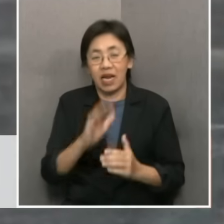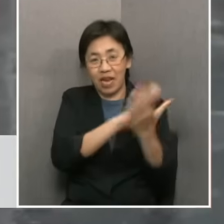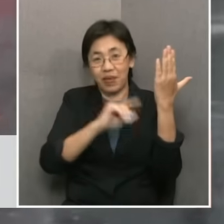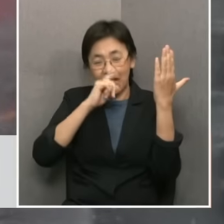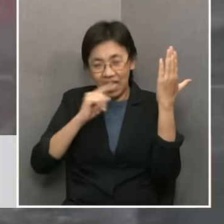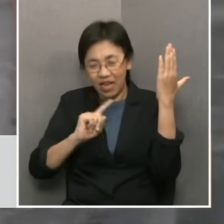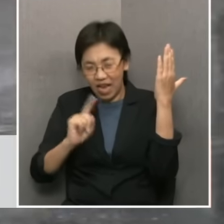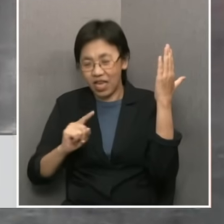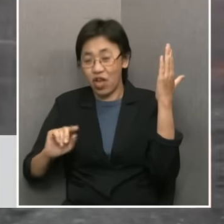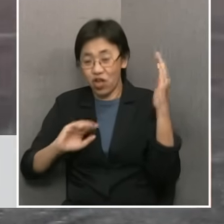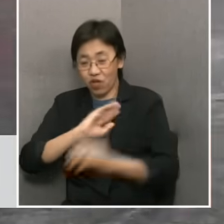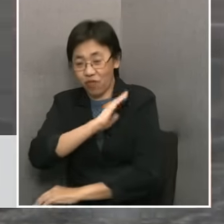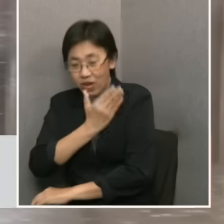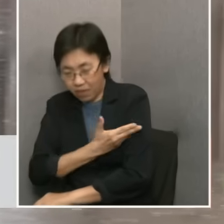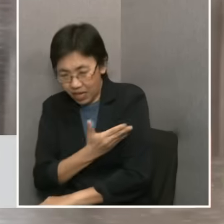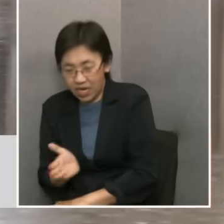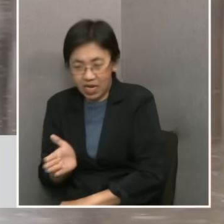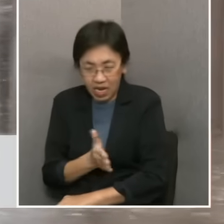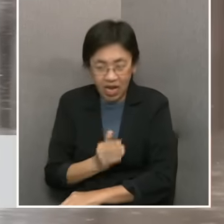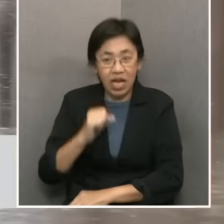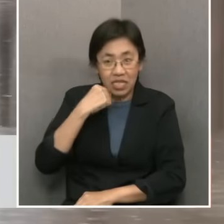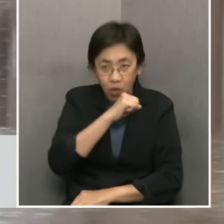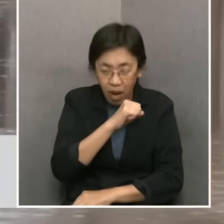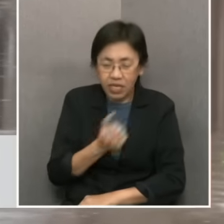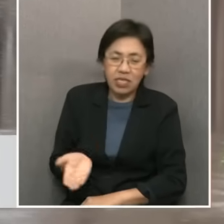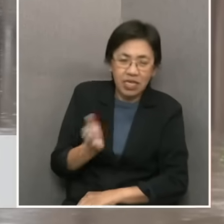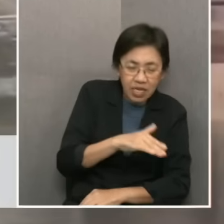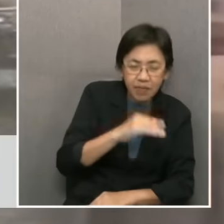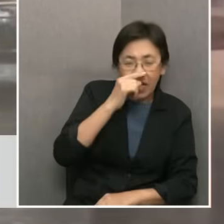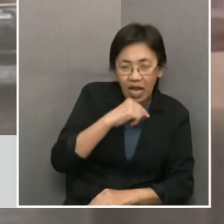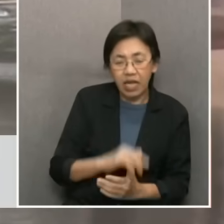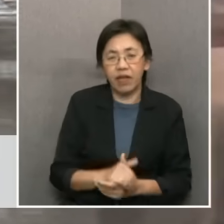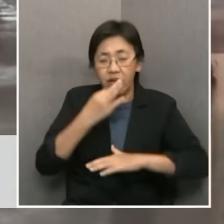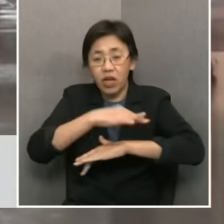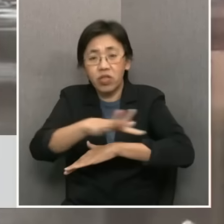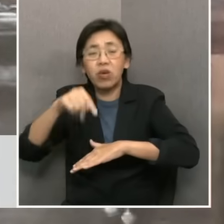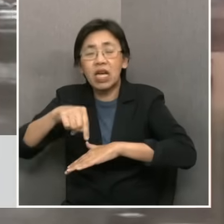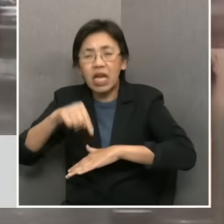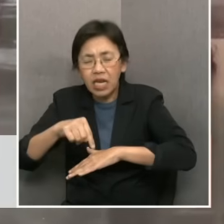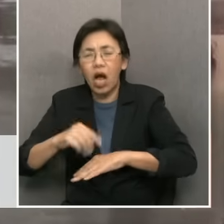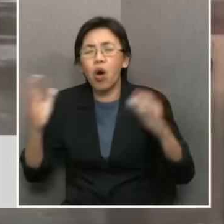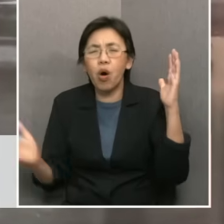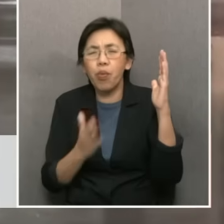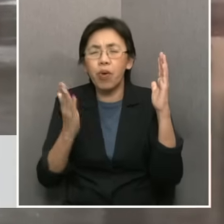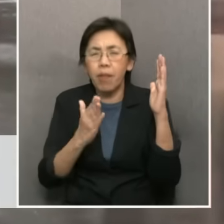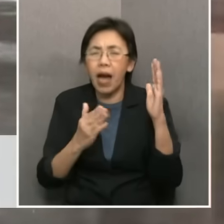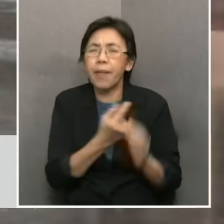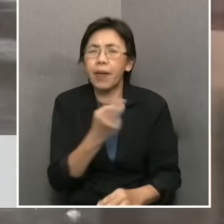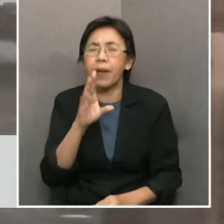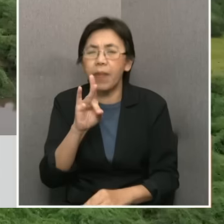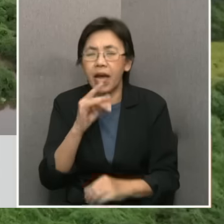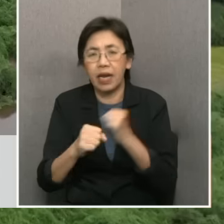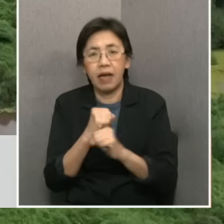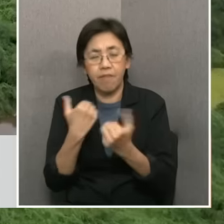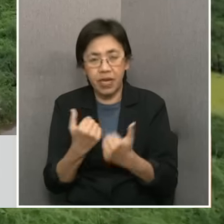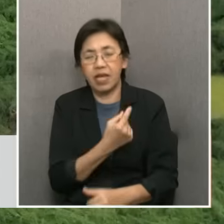ปปินส์นะฮะข้ามไต้หวันนะฮะแม้แต่ข้ามเอาตังเกียเข้ามาเนี่ยนะครับ8ลูกปีนี้เข้ามาแล้ว1ลูกนะ